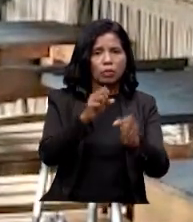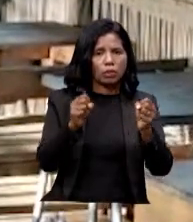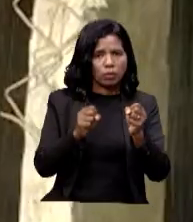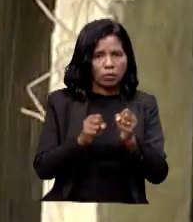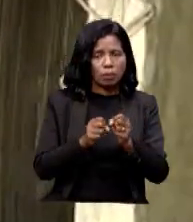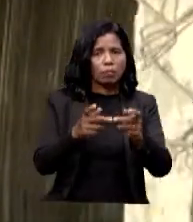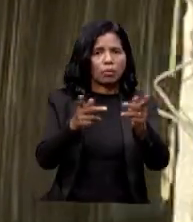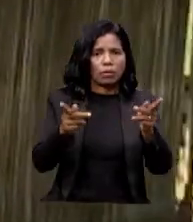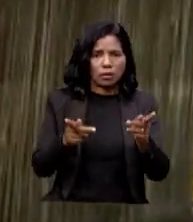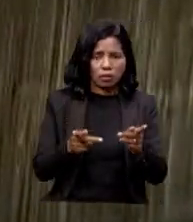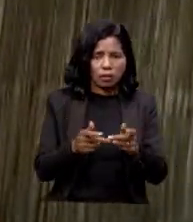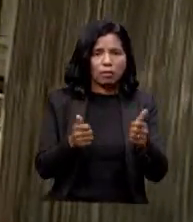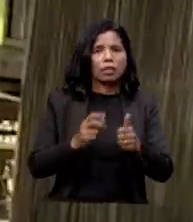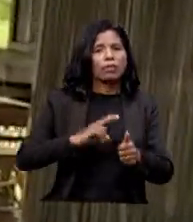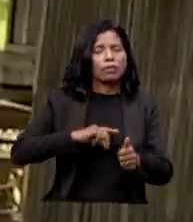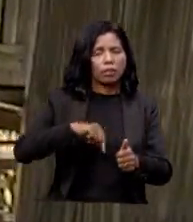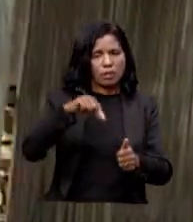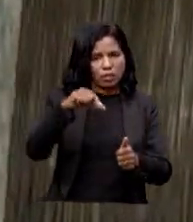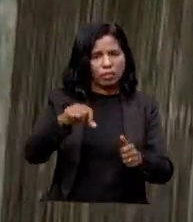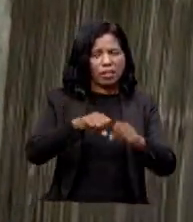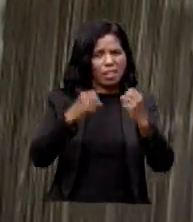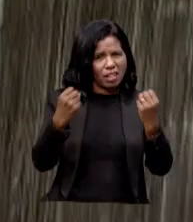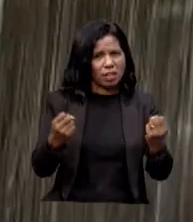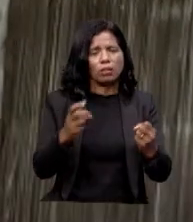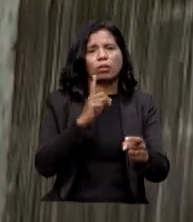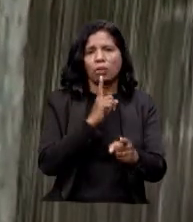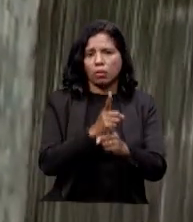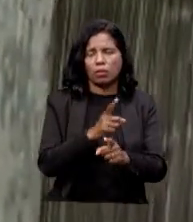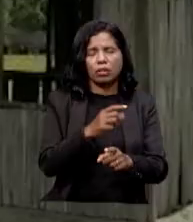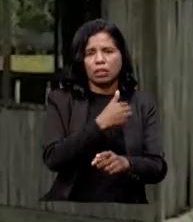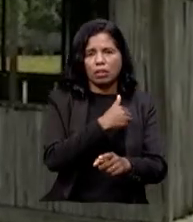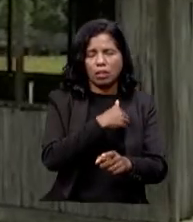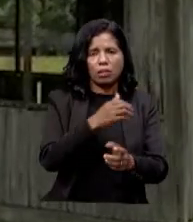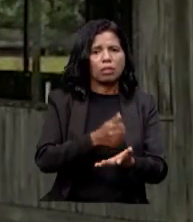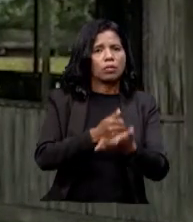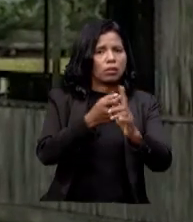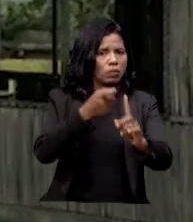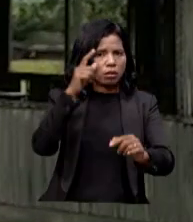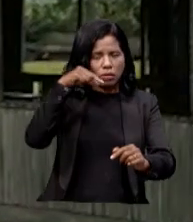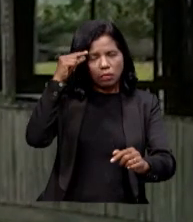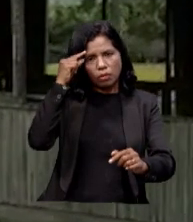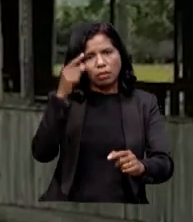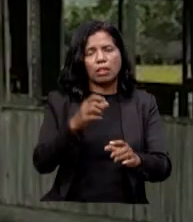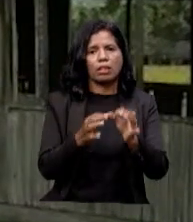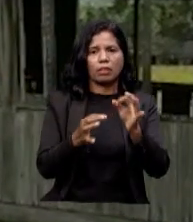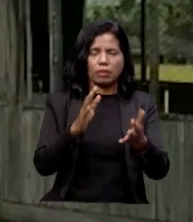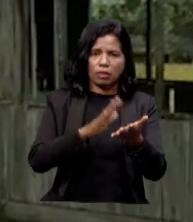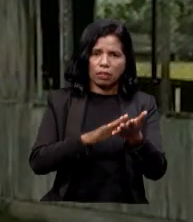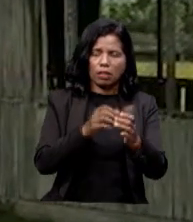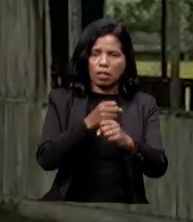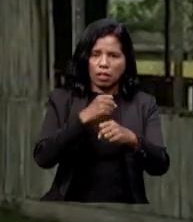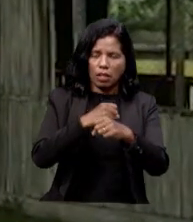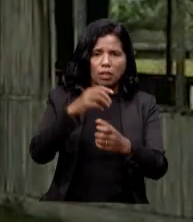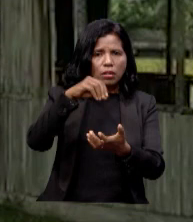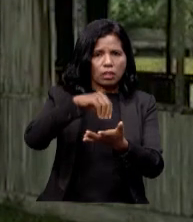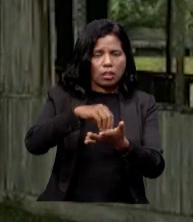posto administrativo Viqueque Vila, grave tebes no sirau que retan atenção husi governo, mas que escola nehari hodi acumula